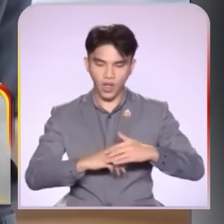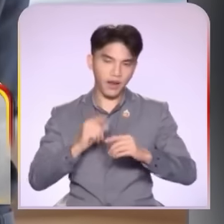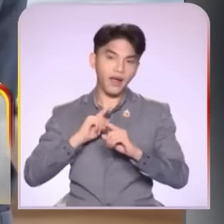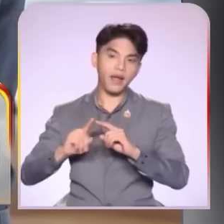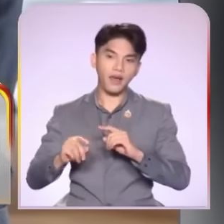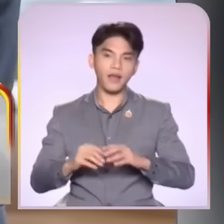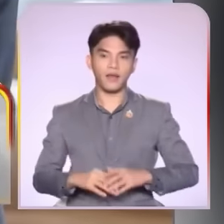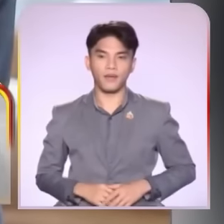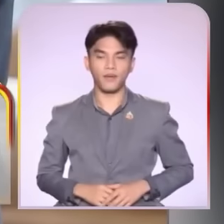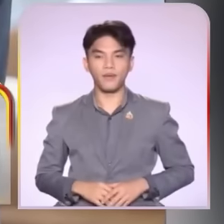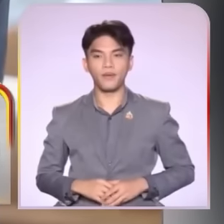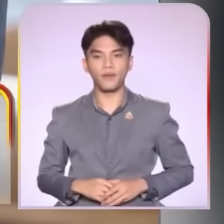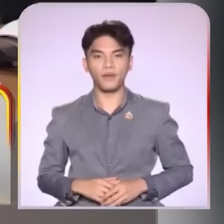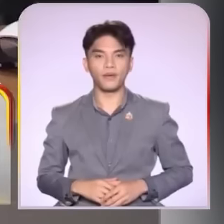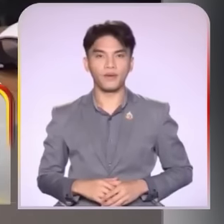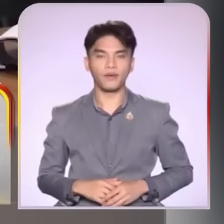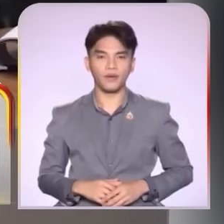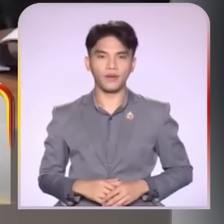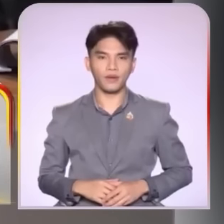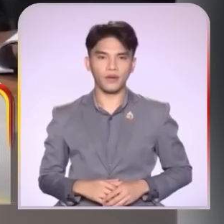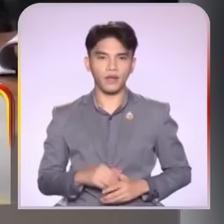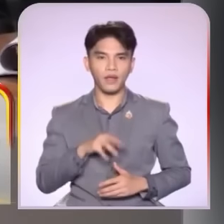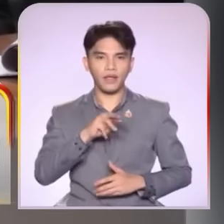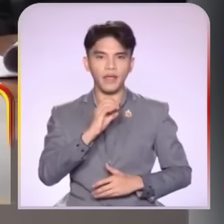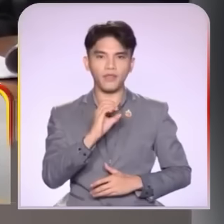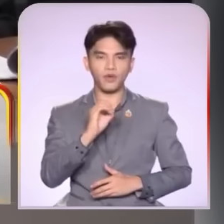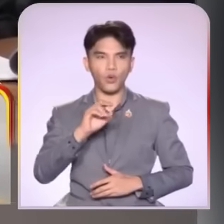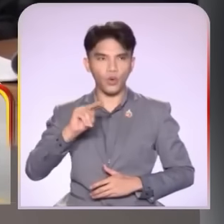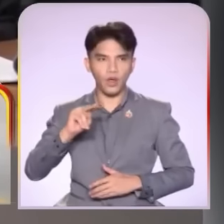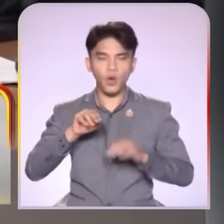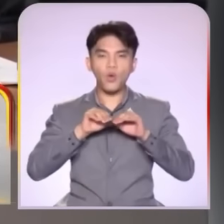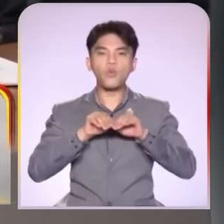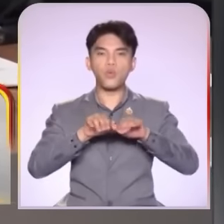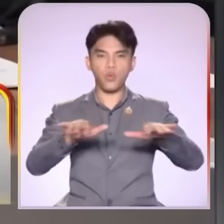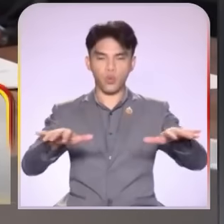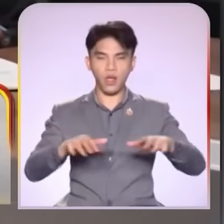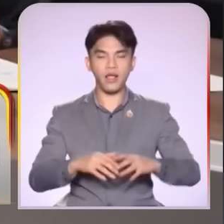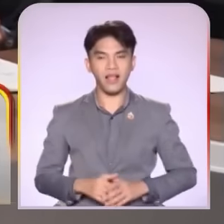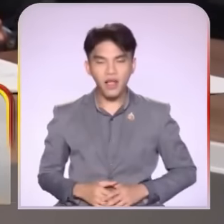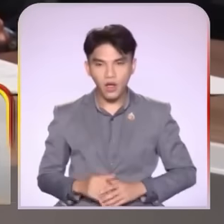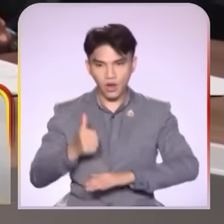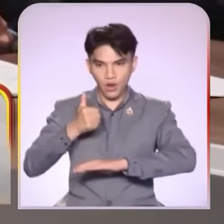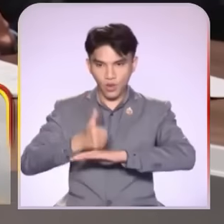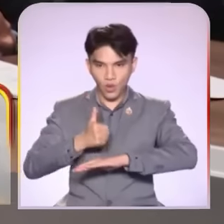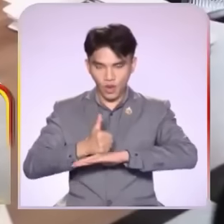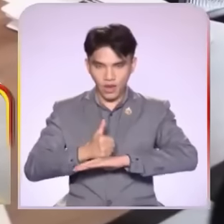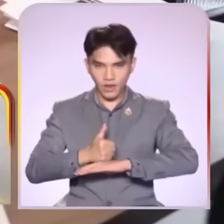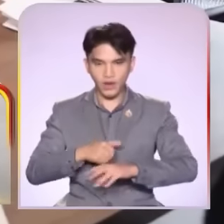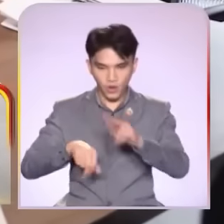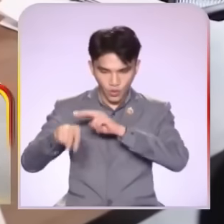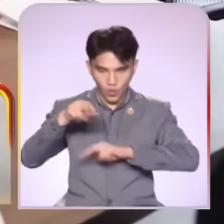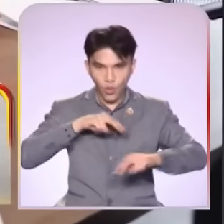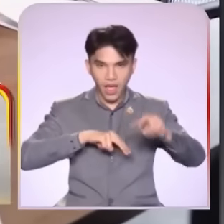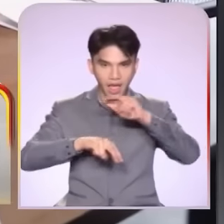นะคะรายการเจาะลึกทั่วไทยนะคะทาง MCOT ก็มีการนำมาเผยแพร่ซึ่งขณะนั้นระดับผู้อำนวยการกองคุ้มคร